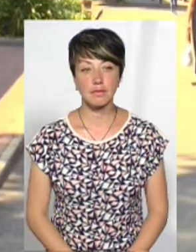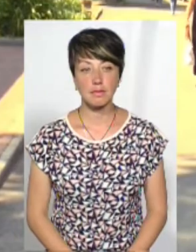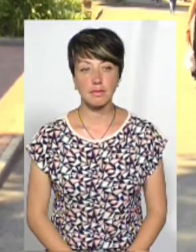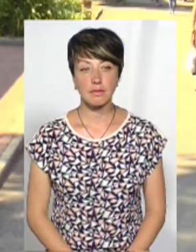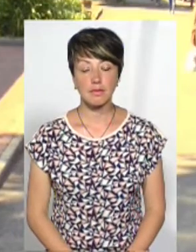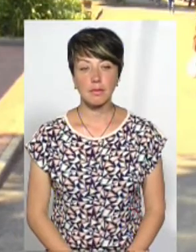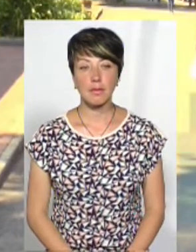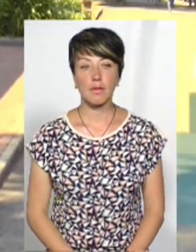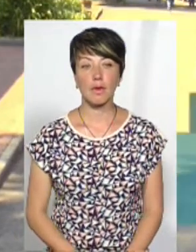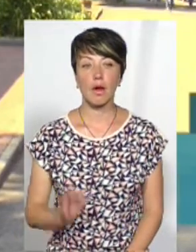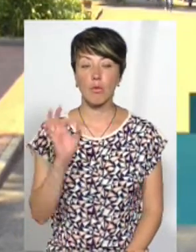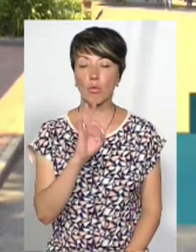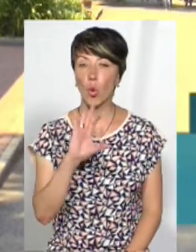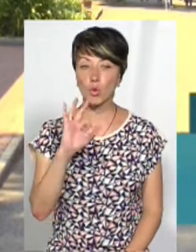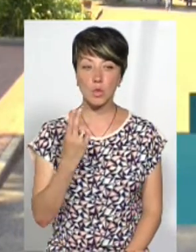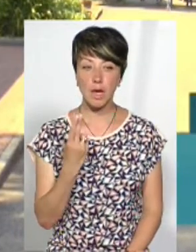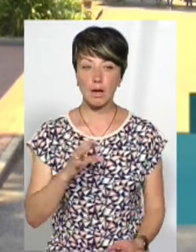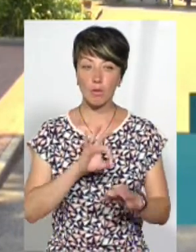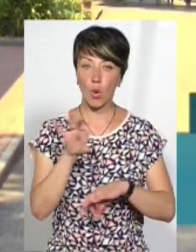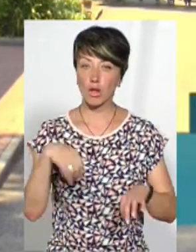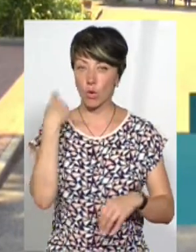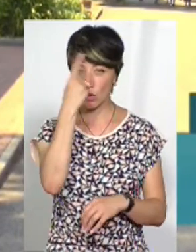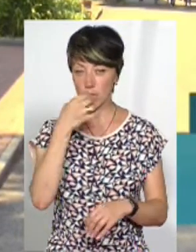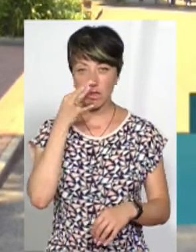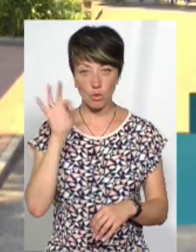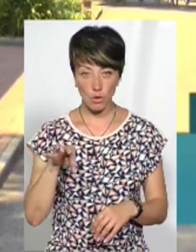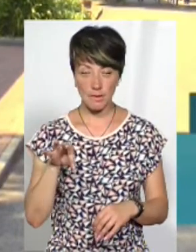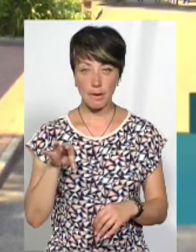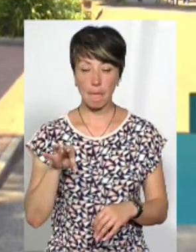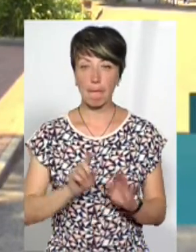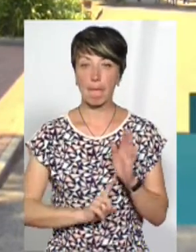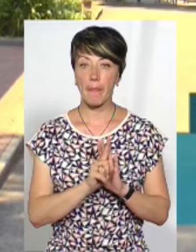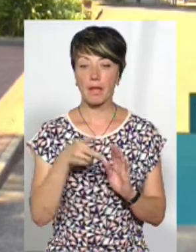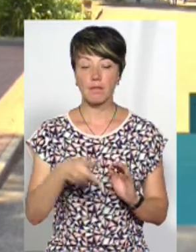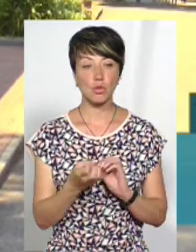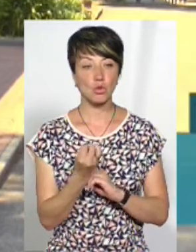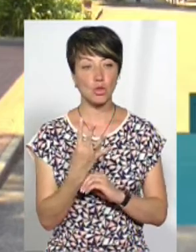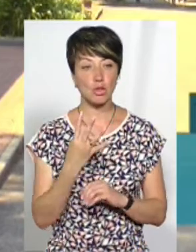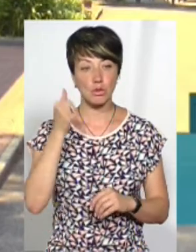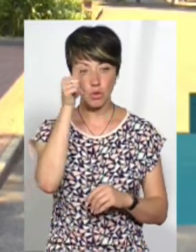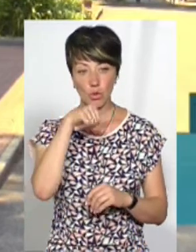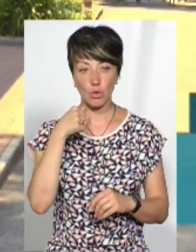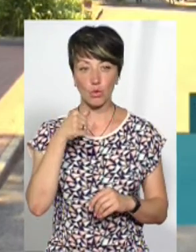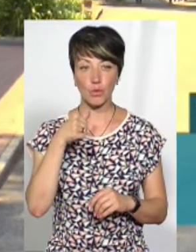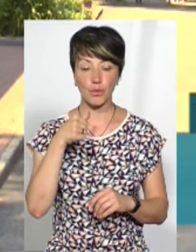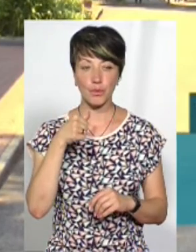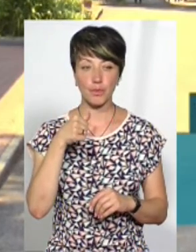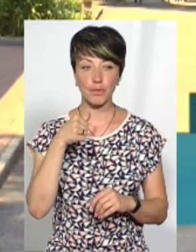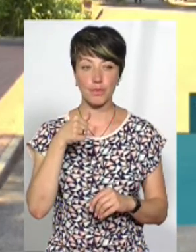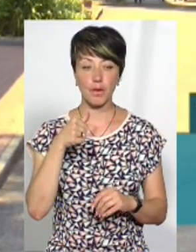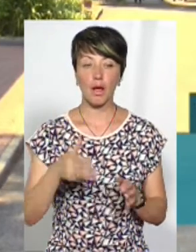Щодо соціальних проєктів і особистий досвід, він з 2014 року